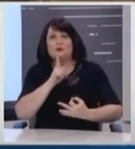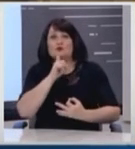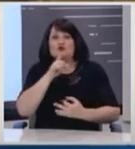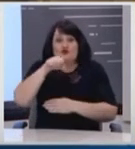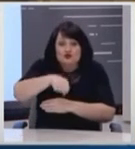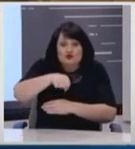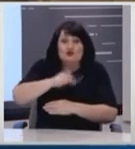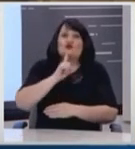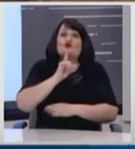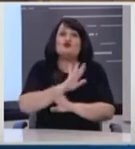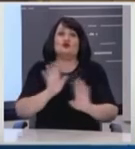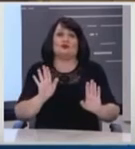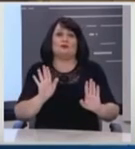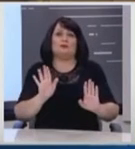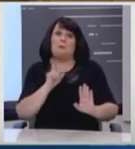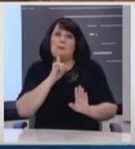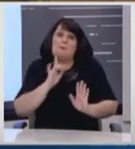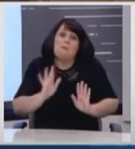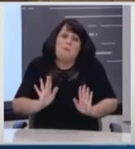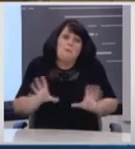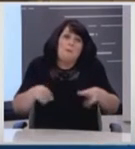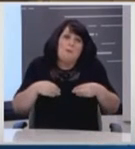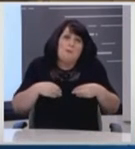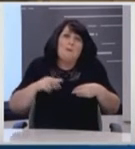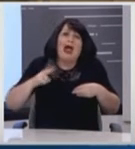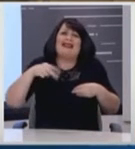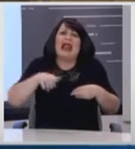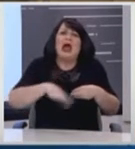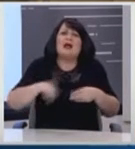κεφάλι, να μείνουν παθητικοί δέκτες των αντιλαϊκών